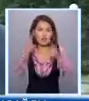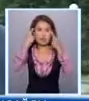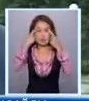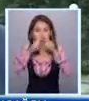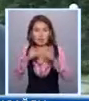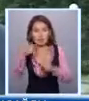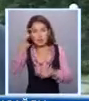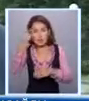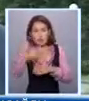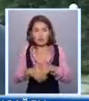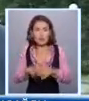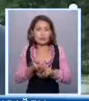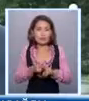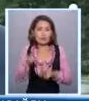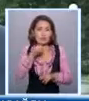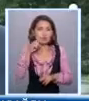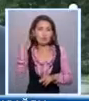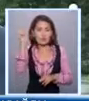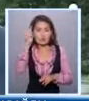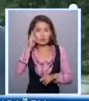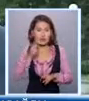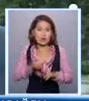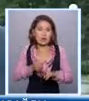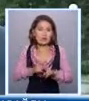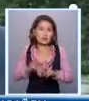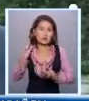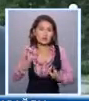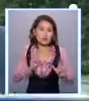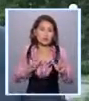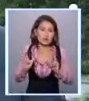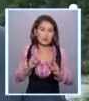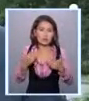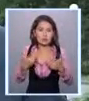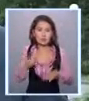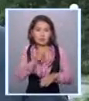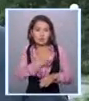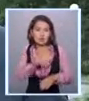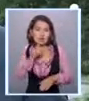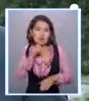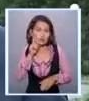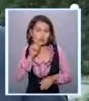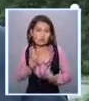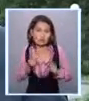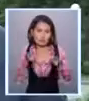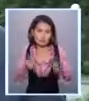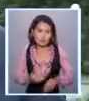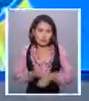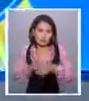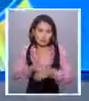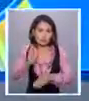байланысты оқу жоспарларында студенттерге деген жаңа лабораториялар, зертханаларды дайындап беруіміз керек.